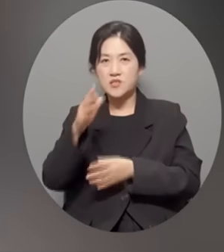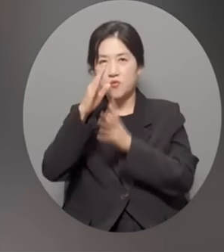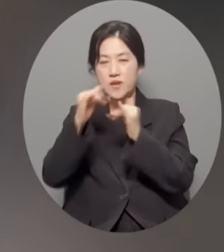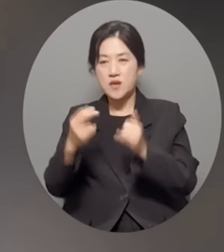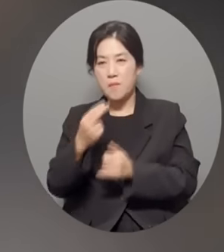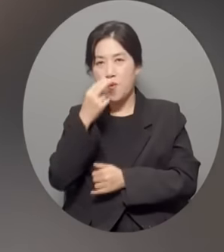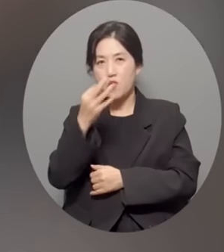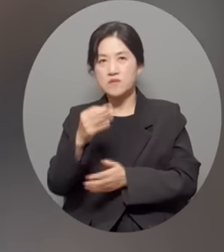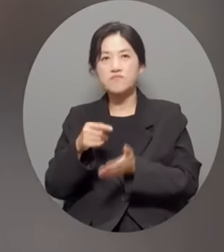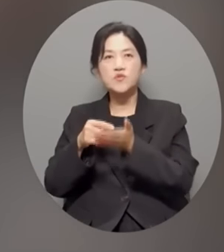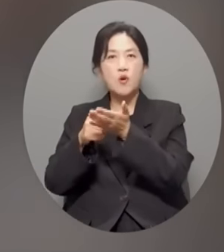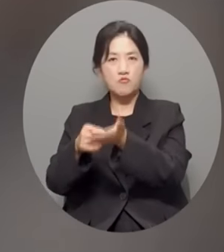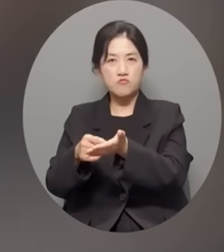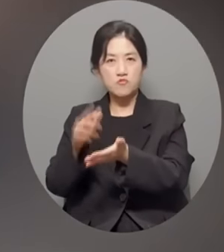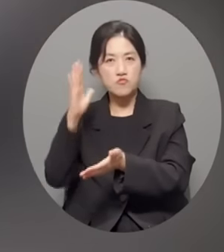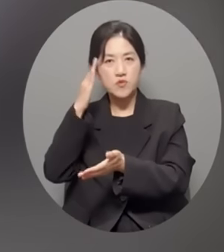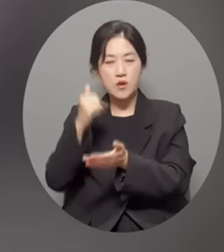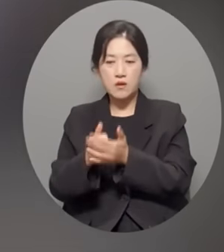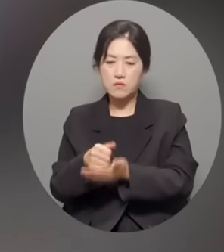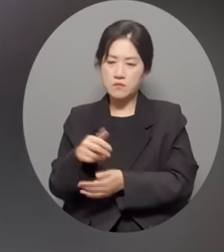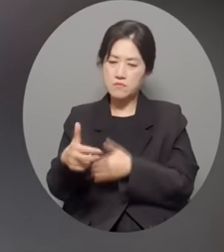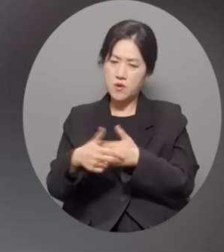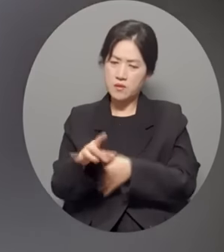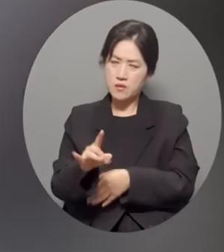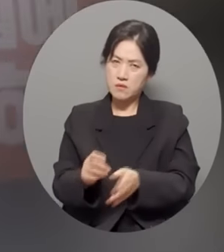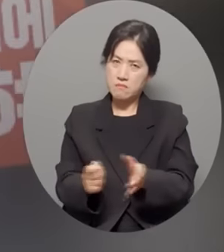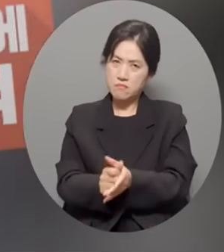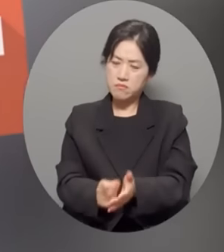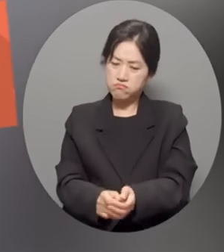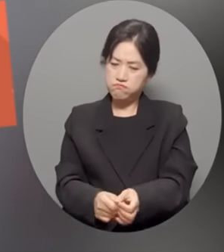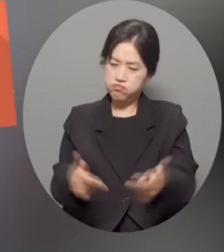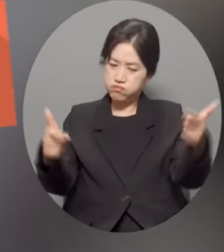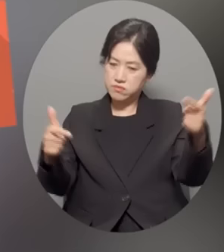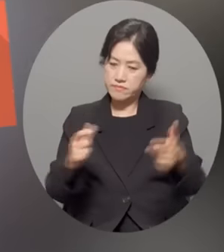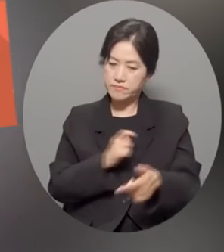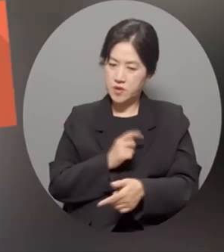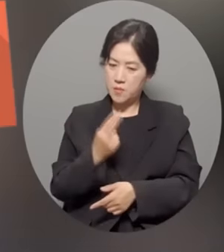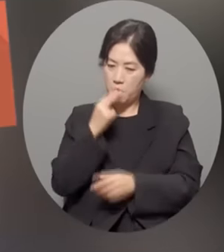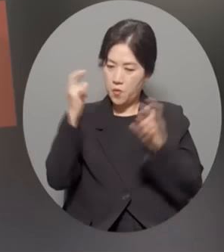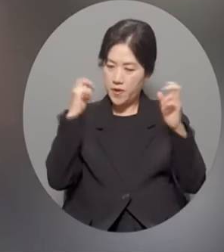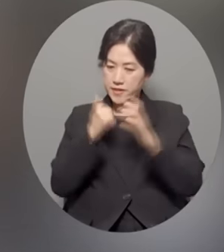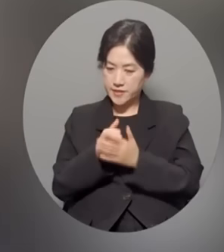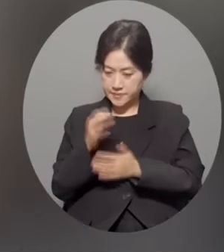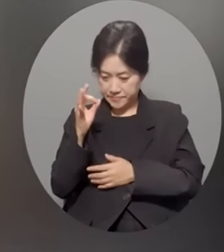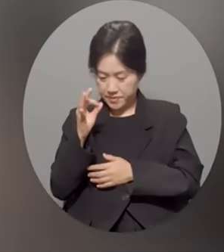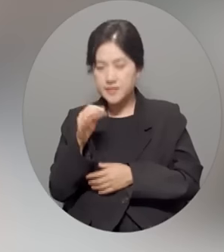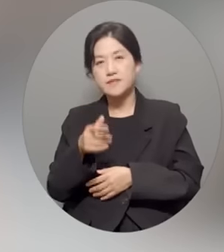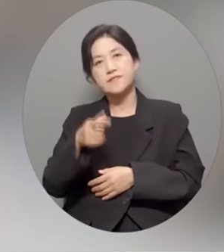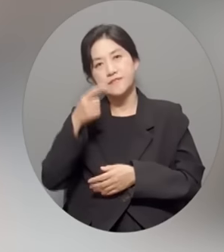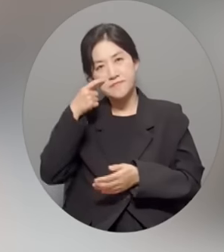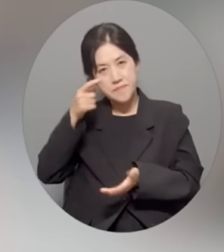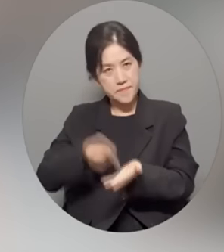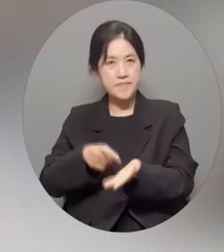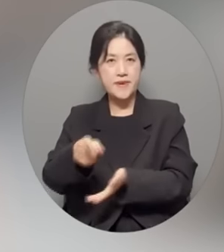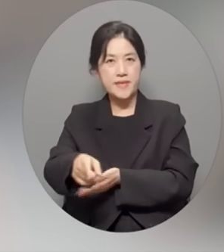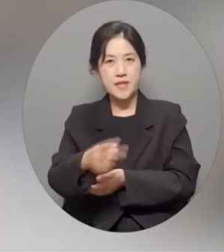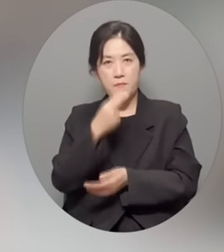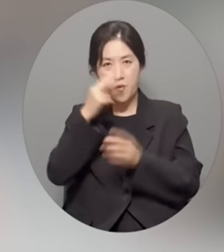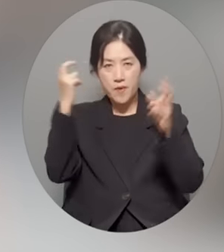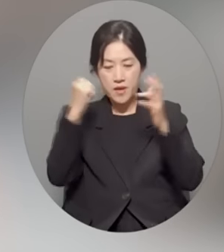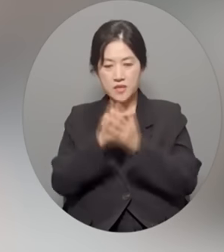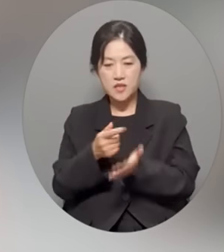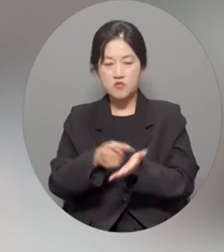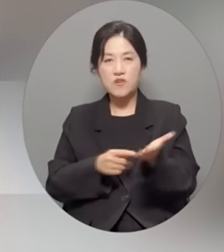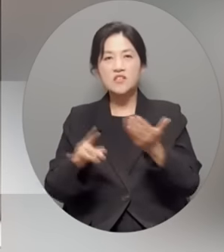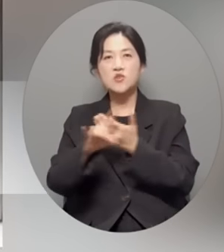보험금 청구가 최근 유독이 병원에서 급증한 걸 의심한 보험사의 꼬리를 잡힌 겁니다 보험사인 수술한